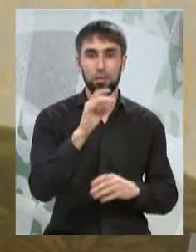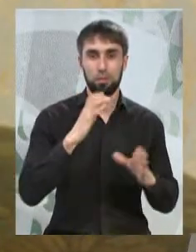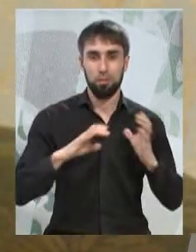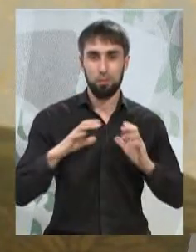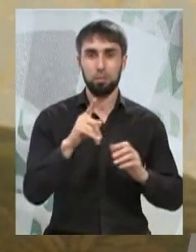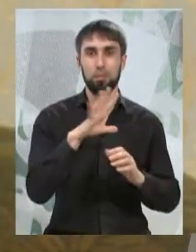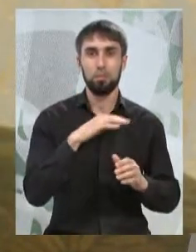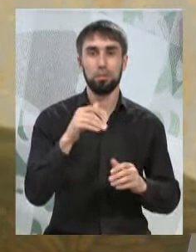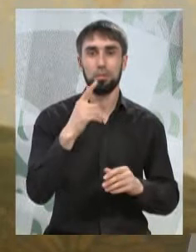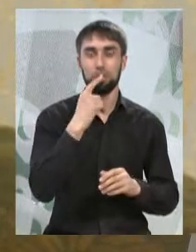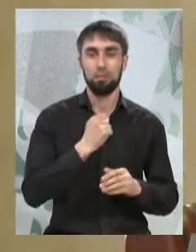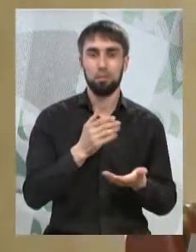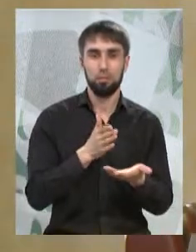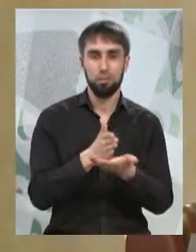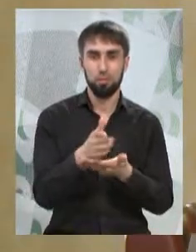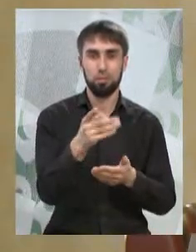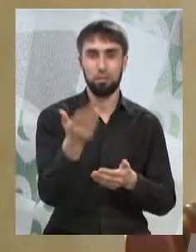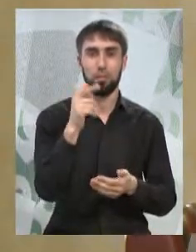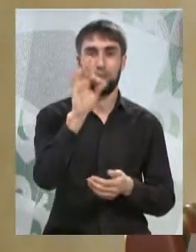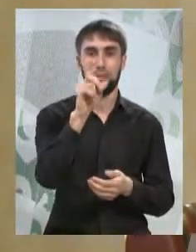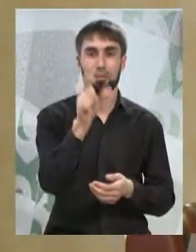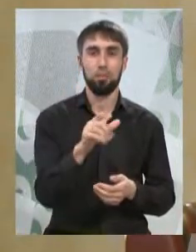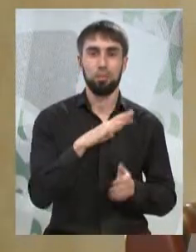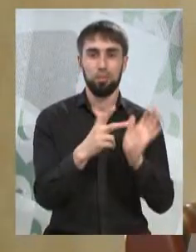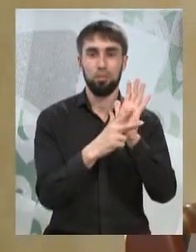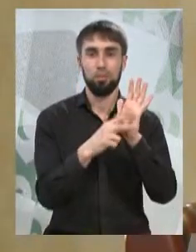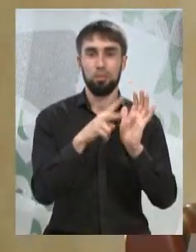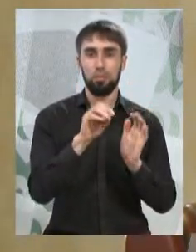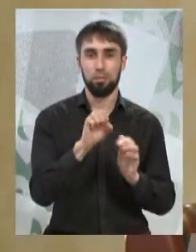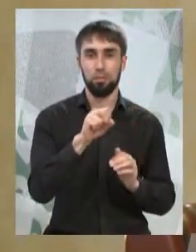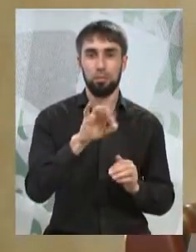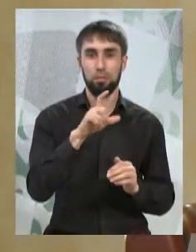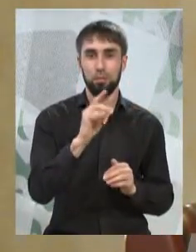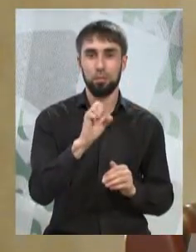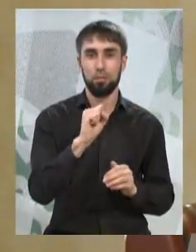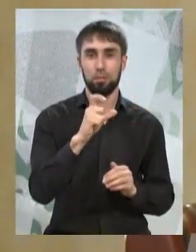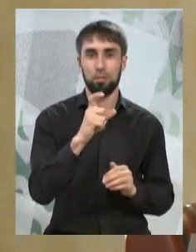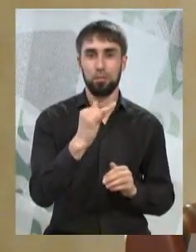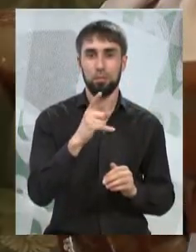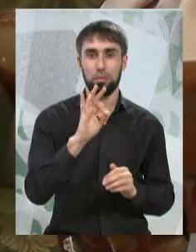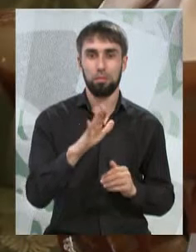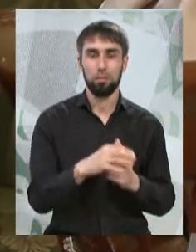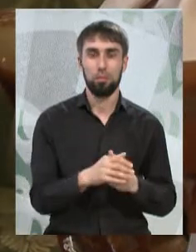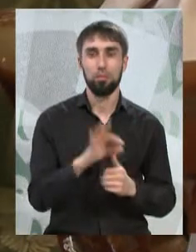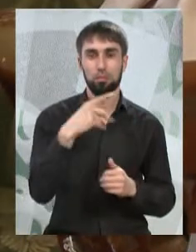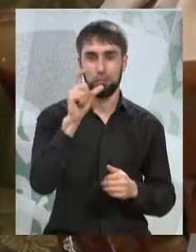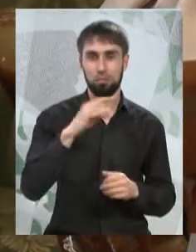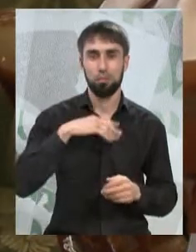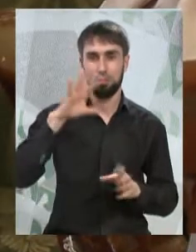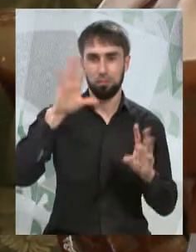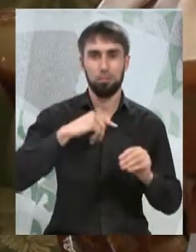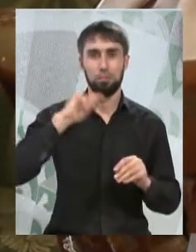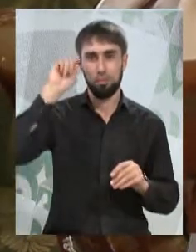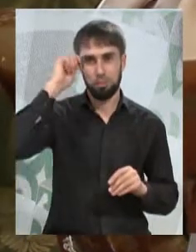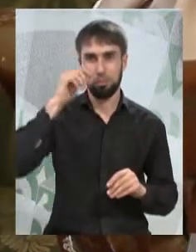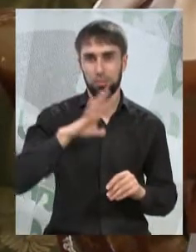сборе, Алихану Ахильгову было всего 8 лет. Возраст, как говорит сам дедушка, бессознательно сохраняющий в памяти события до